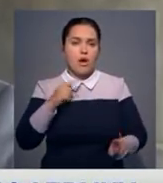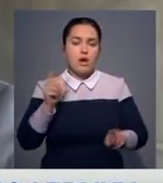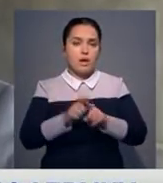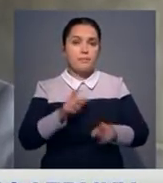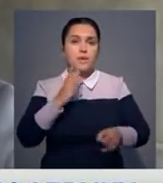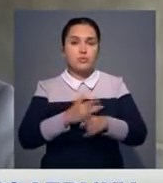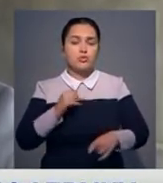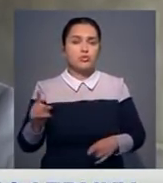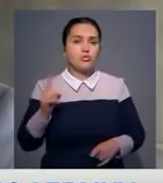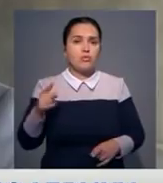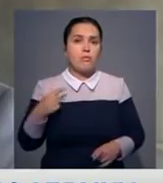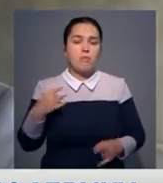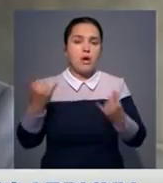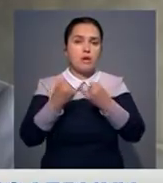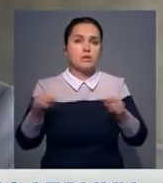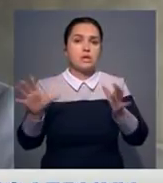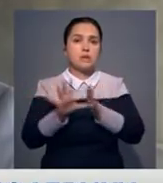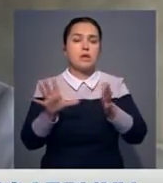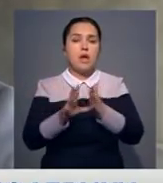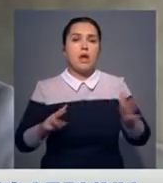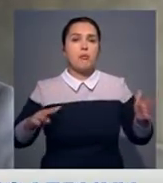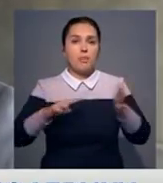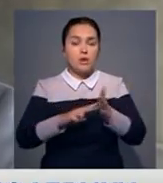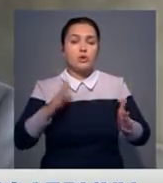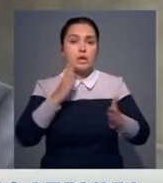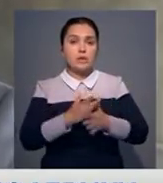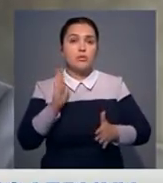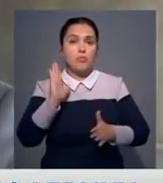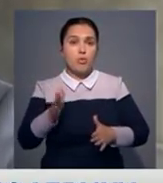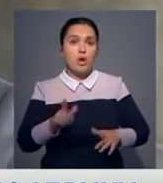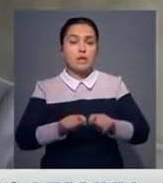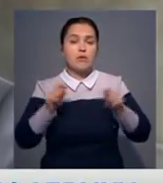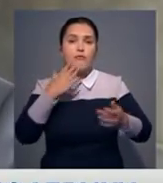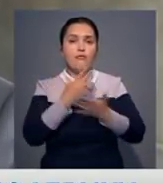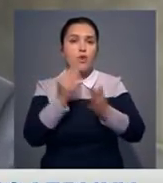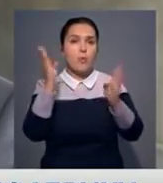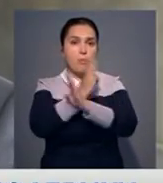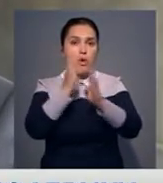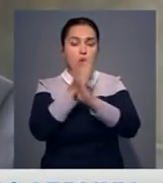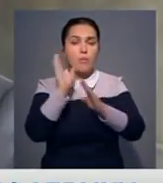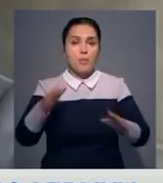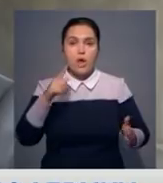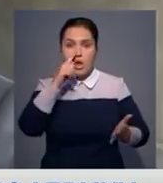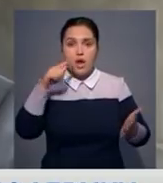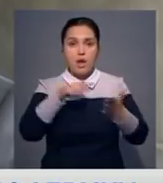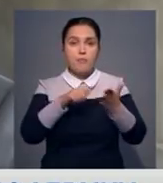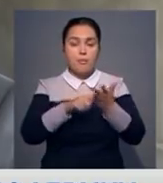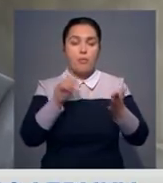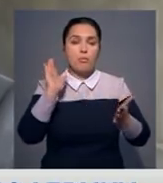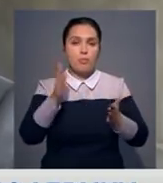ждем подключения электроэнергии, чтобы продолжить работы. Тут будет создан свой микроклимат. Проходить птица будет 7